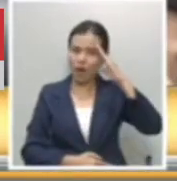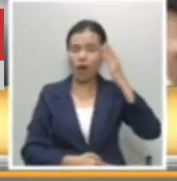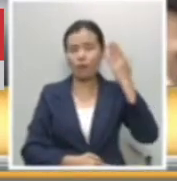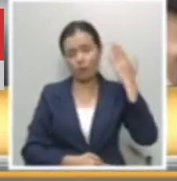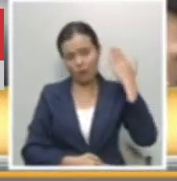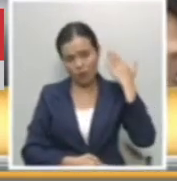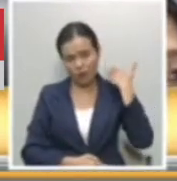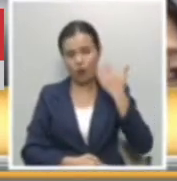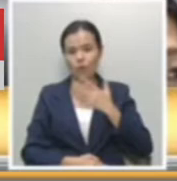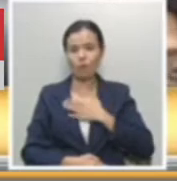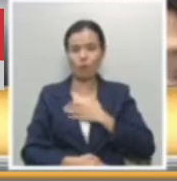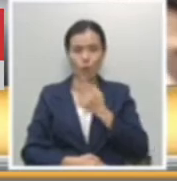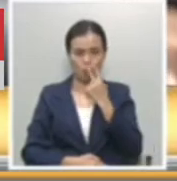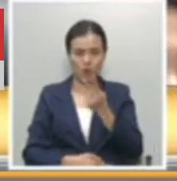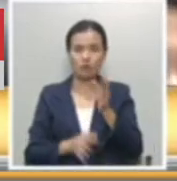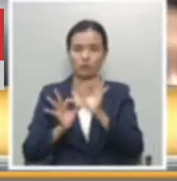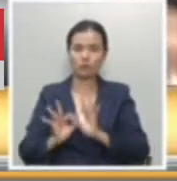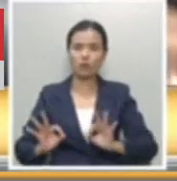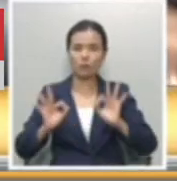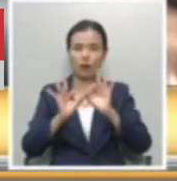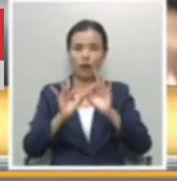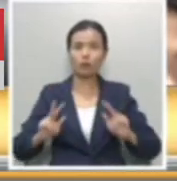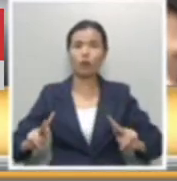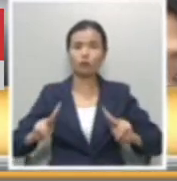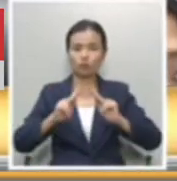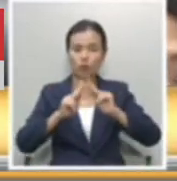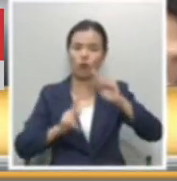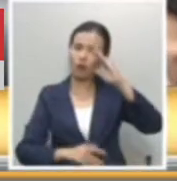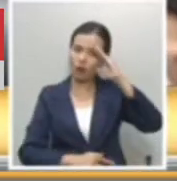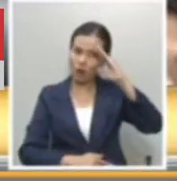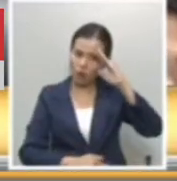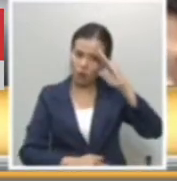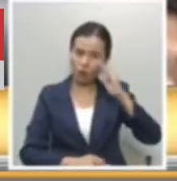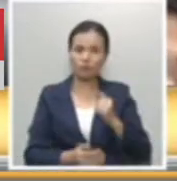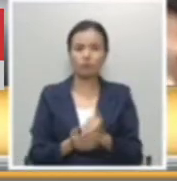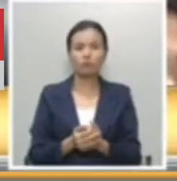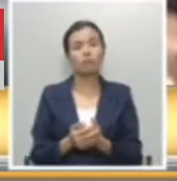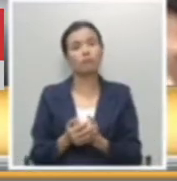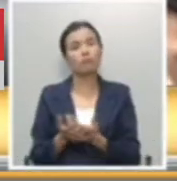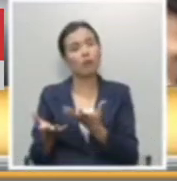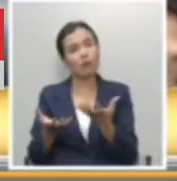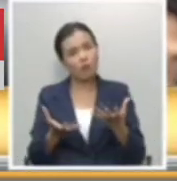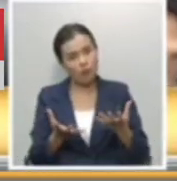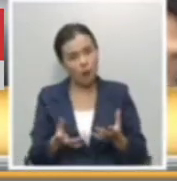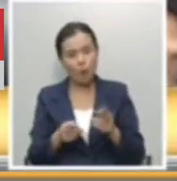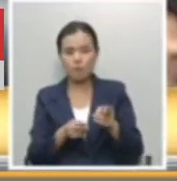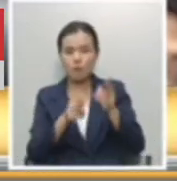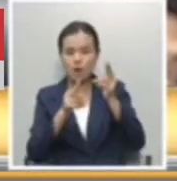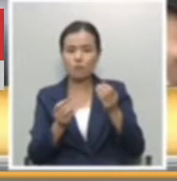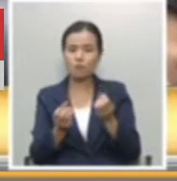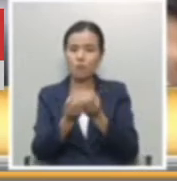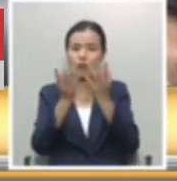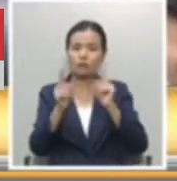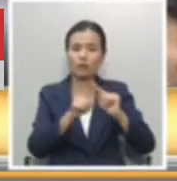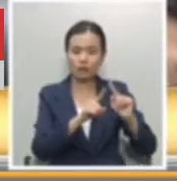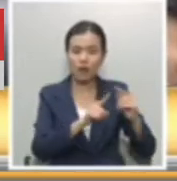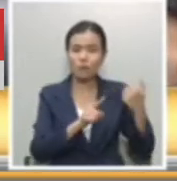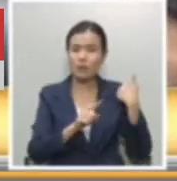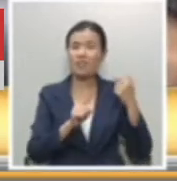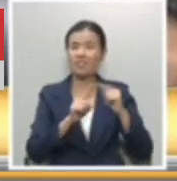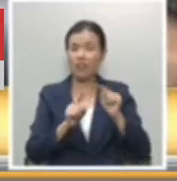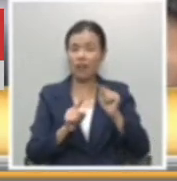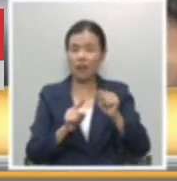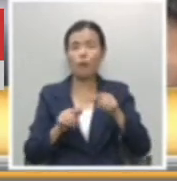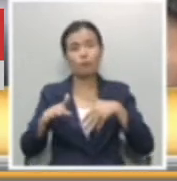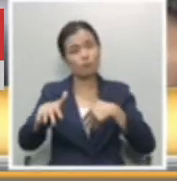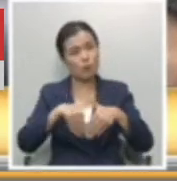ผมก็เห็นความจำเป็นของกระทรวงกลาโหมนะครับจะต้องมีอาวุธ จะต้องมียุทโธปกรณ์แต่ว่าในขณะที่พี่น้